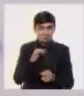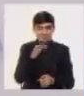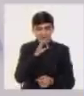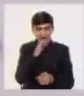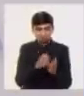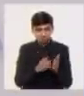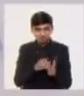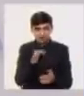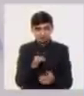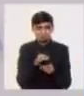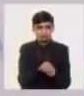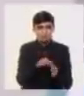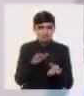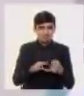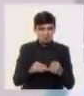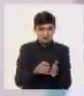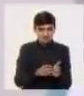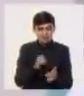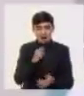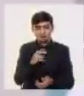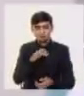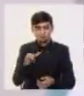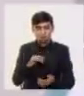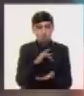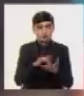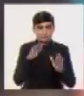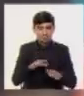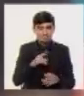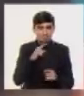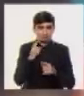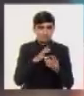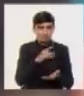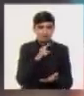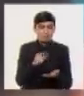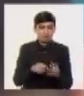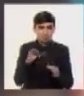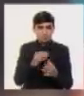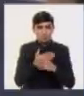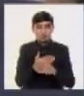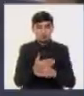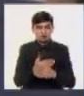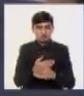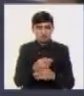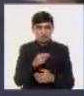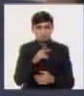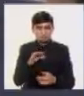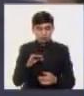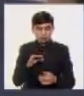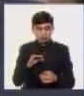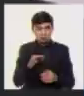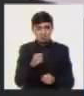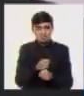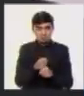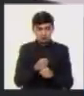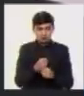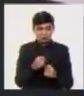лекарств и пастбищных земель. В городе Аксу жители подняли вопросы повышения качества образования в помощи профориентационной